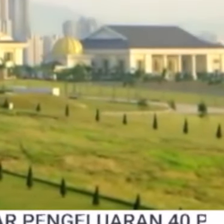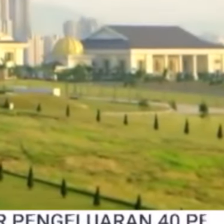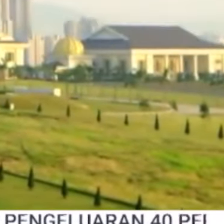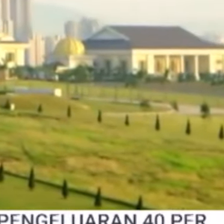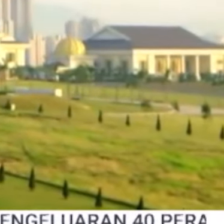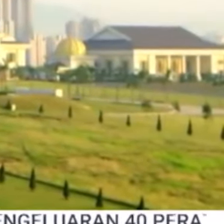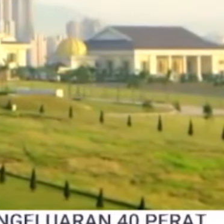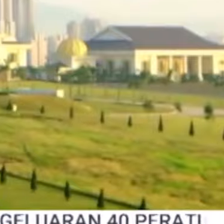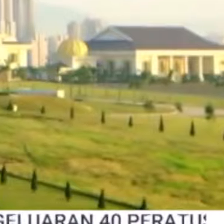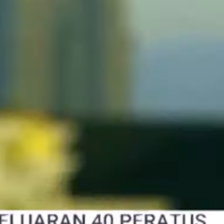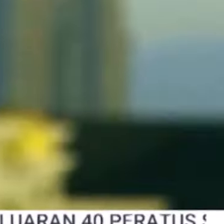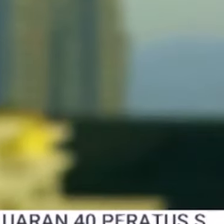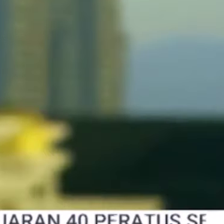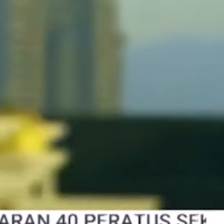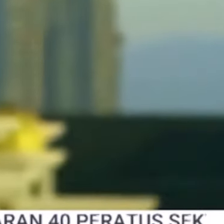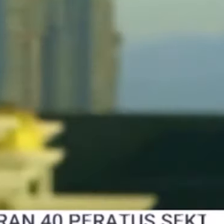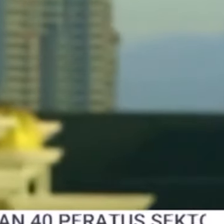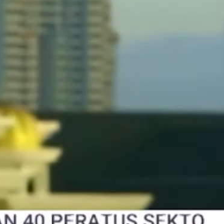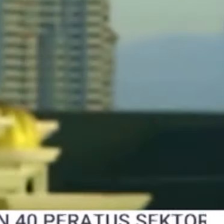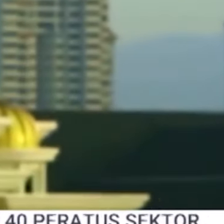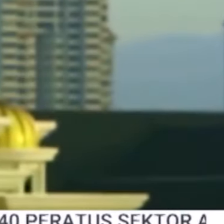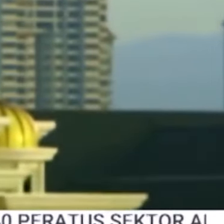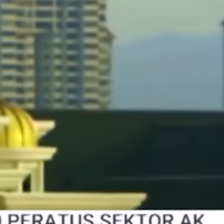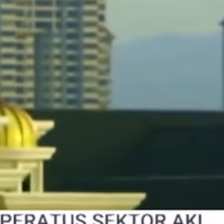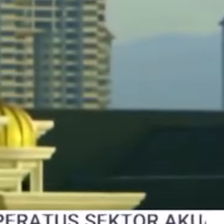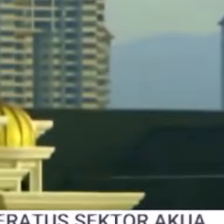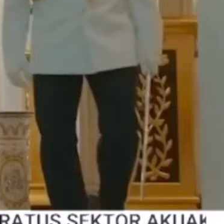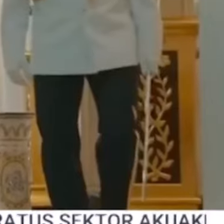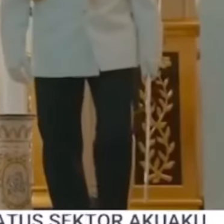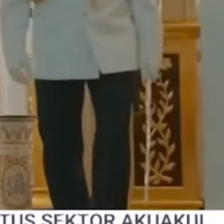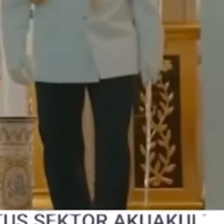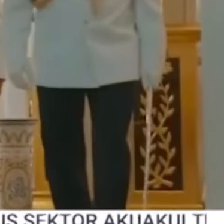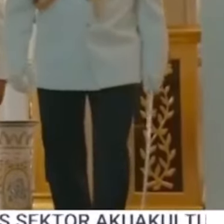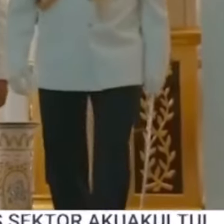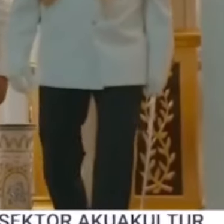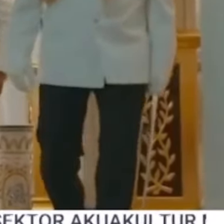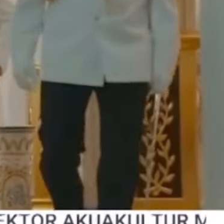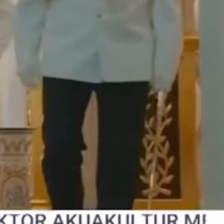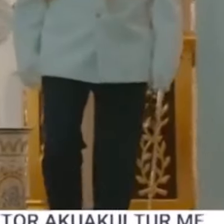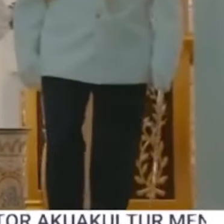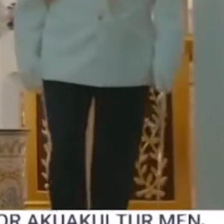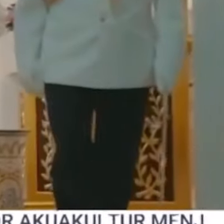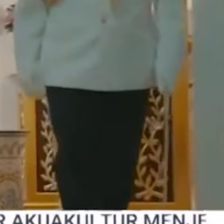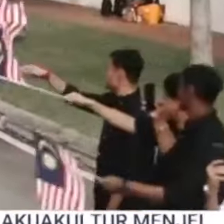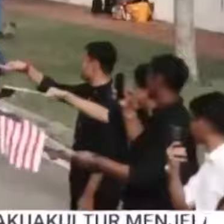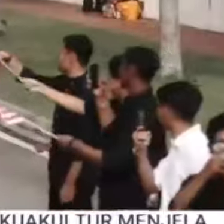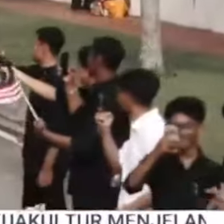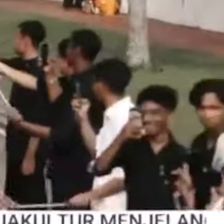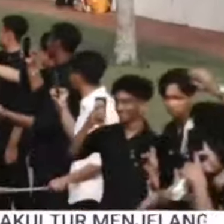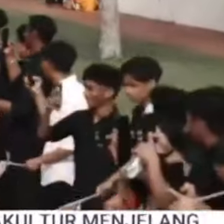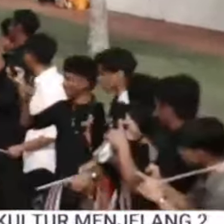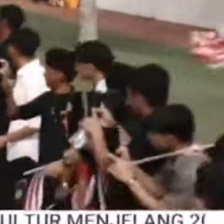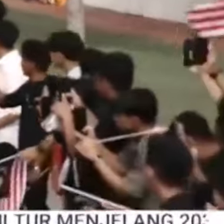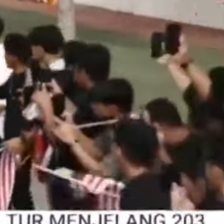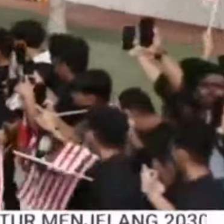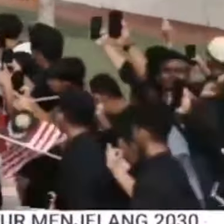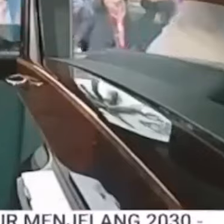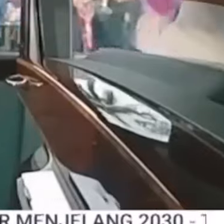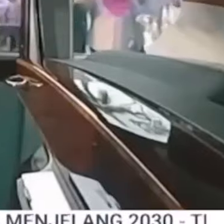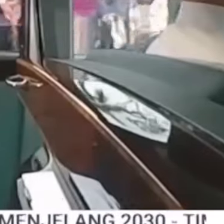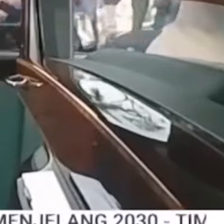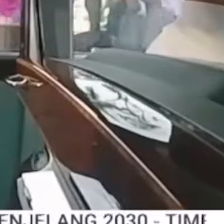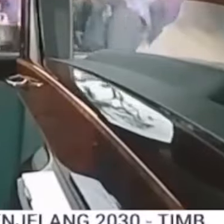Biasan bega pancaran berpikat melimpah seri bagaikan permata. Pertabalan bermakna dinantikan